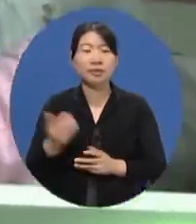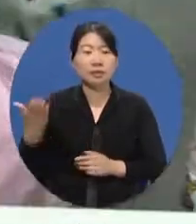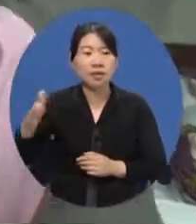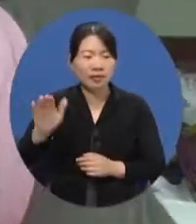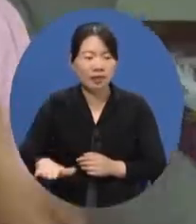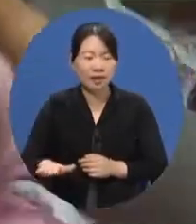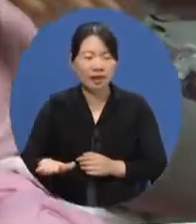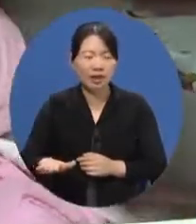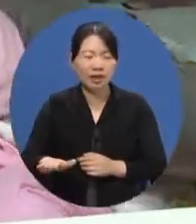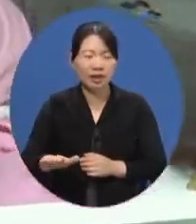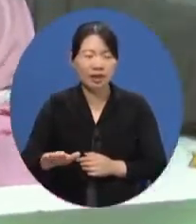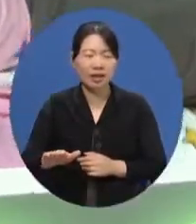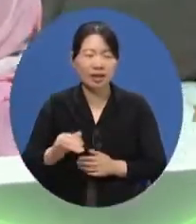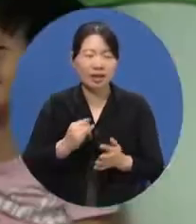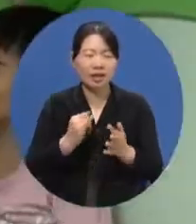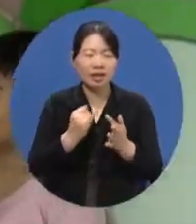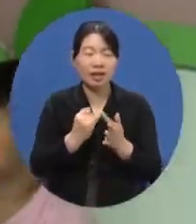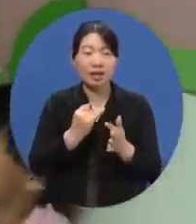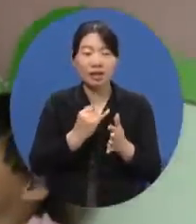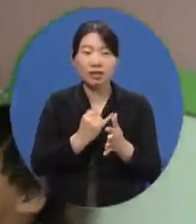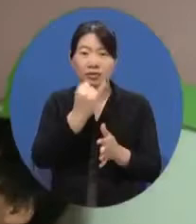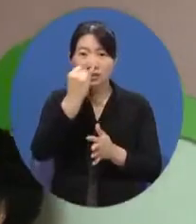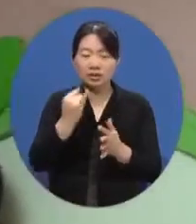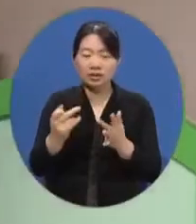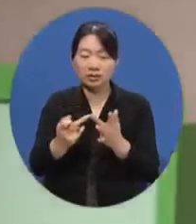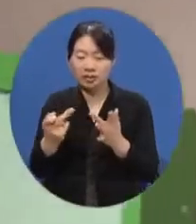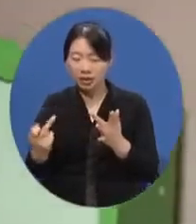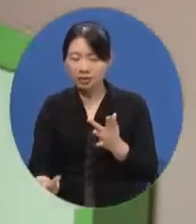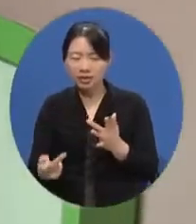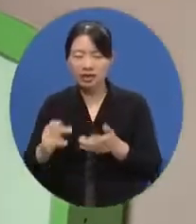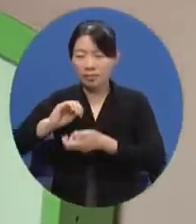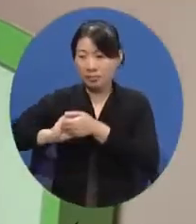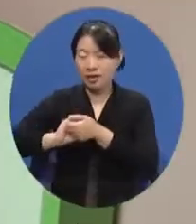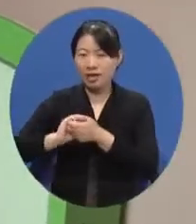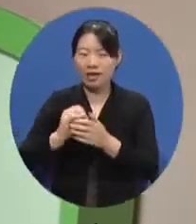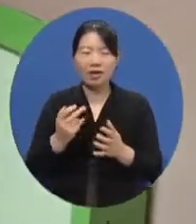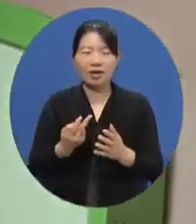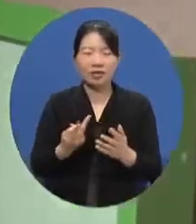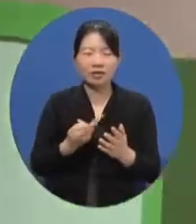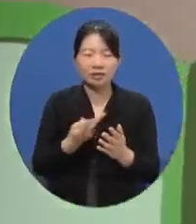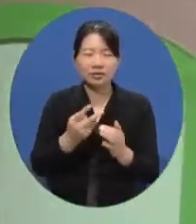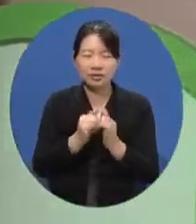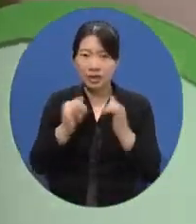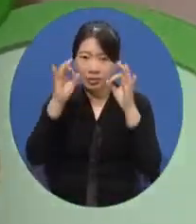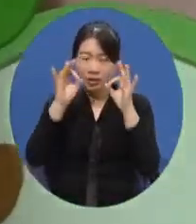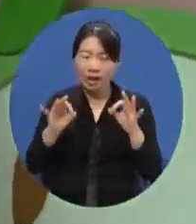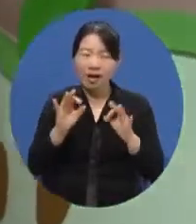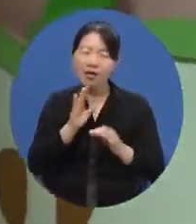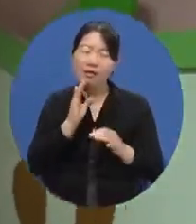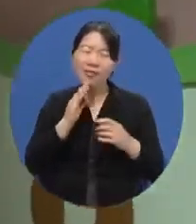그런데 유진이와 막내 상민이는 짝짝꿍. 둘 사이가 정말 화기애애한 것